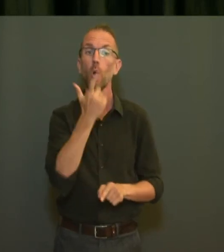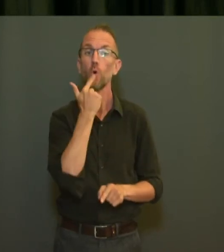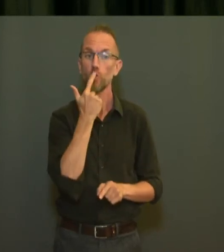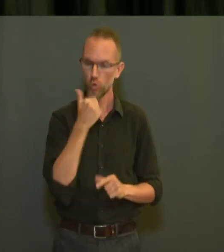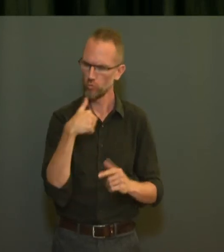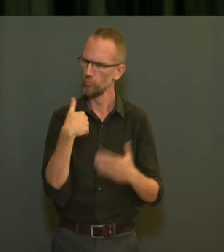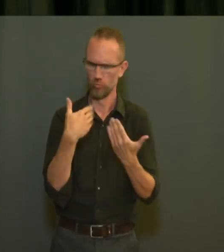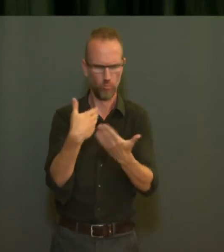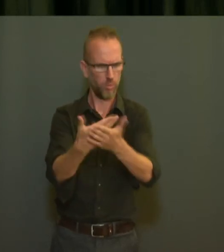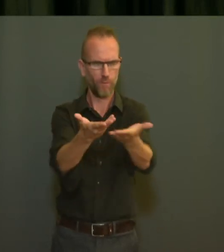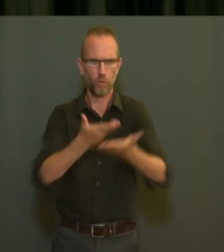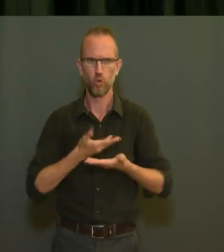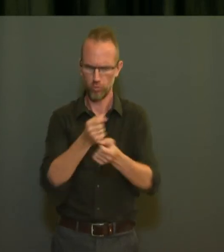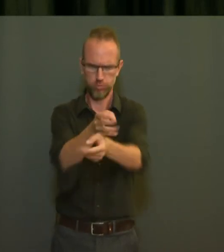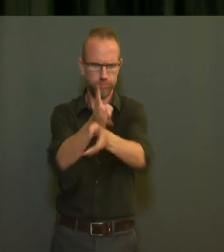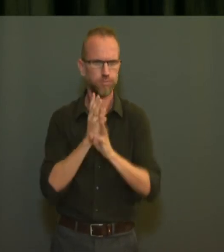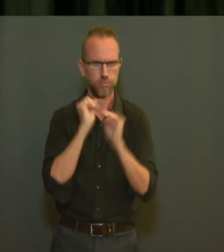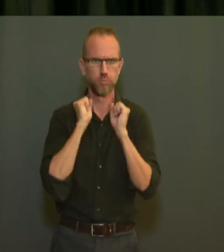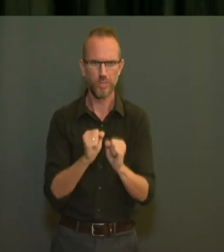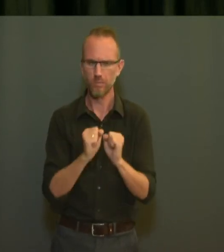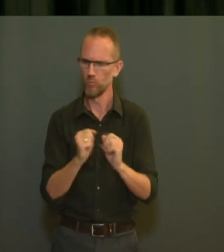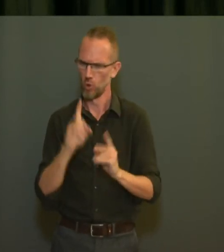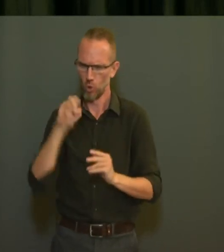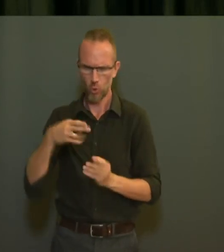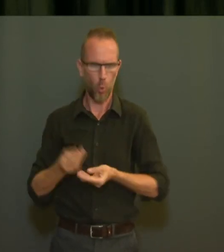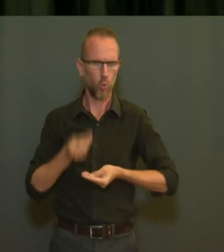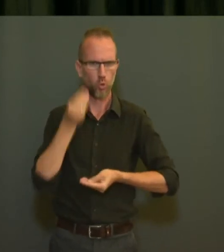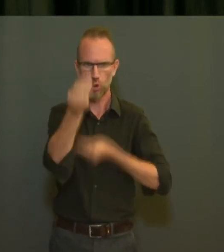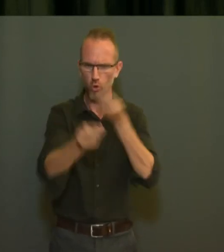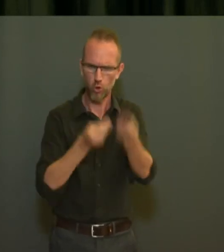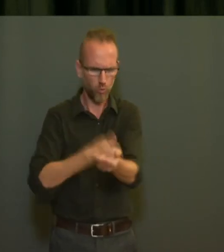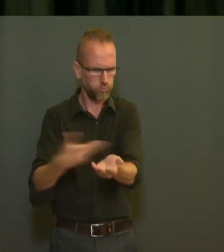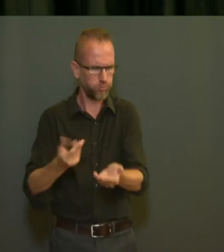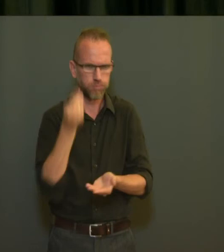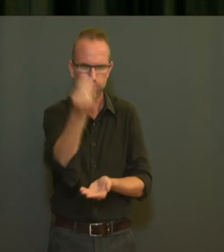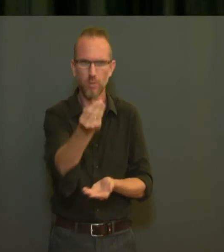reste important. Les centres de prélèvement sont ouverts